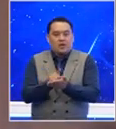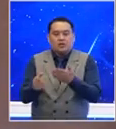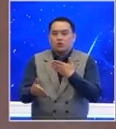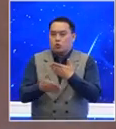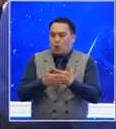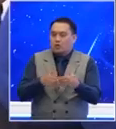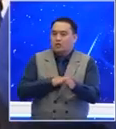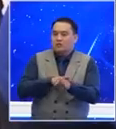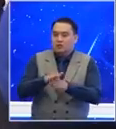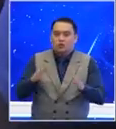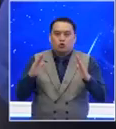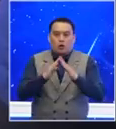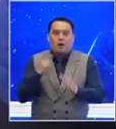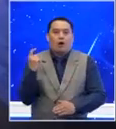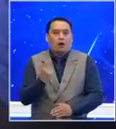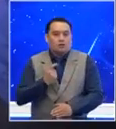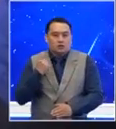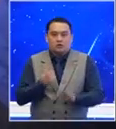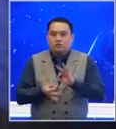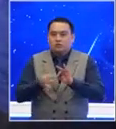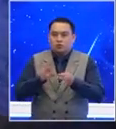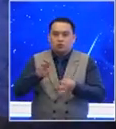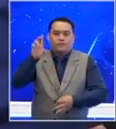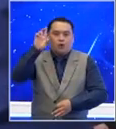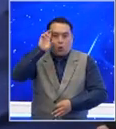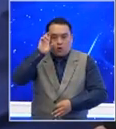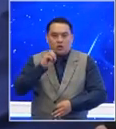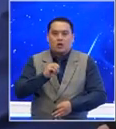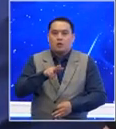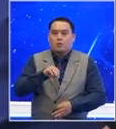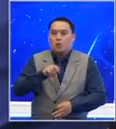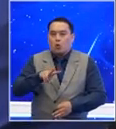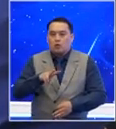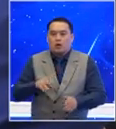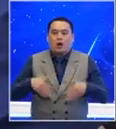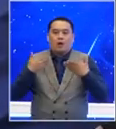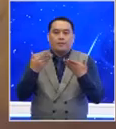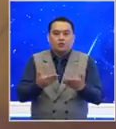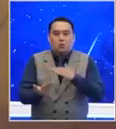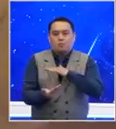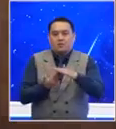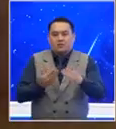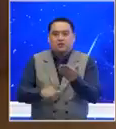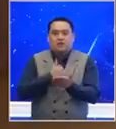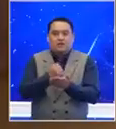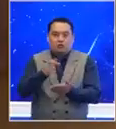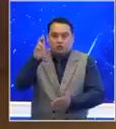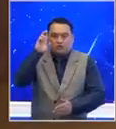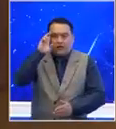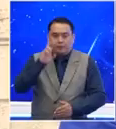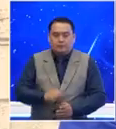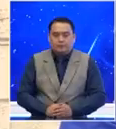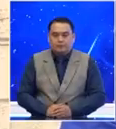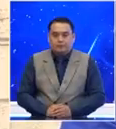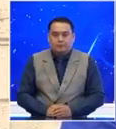сегодня он занимается домашним хозяйством. В этот сложный для страны период Ербул одним из первых откликнулся на призыв главы государства.